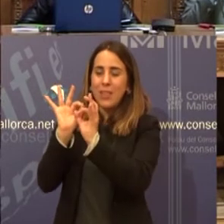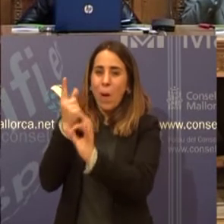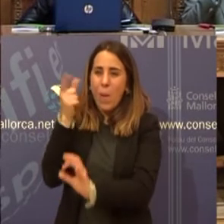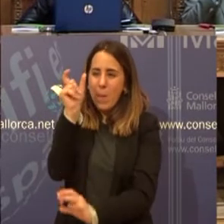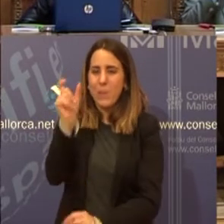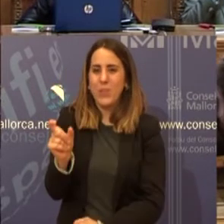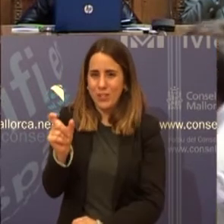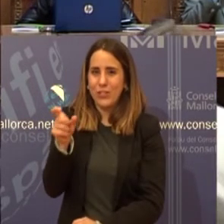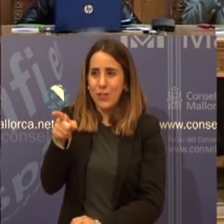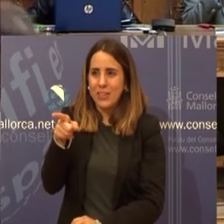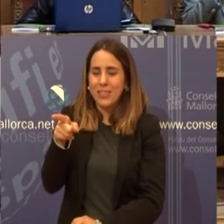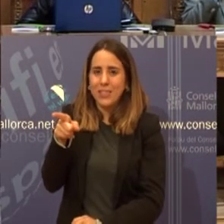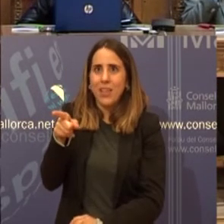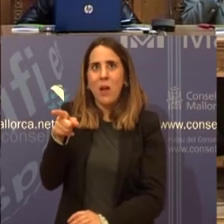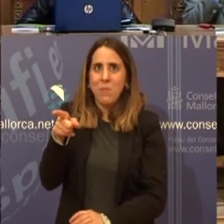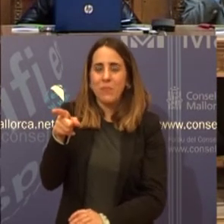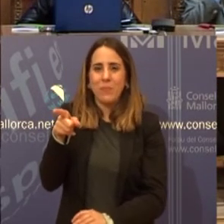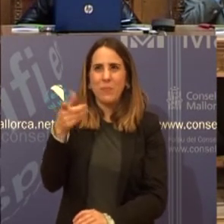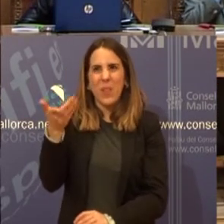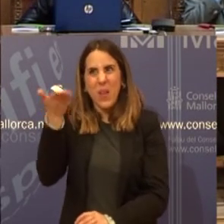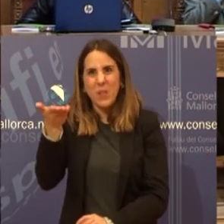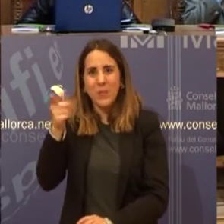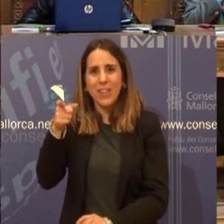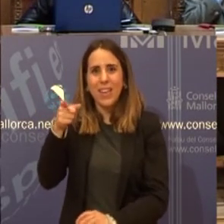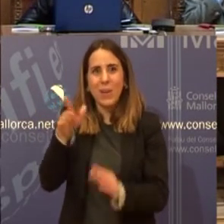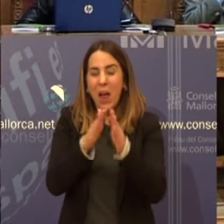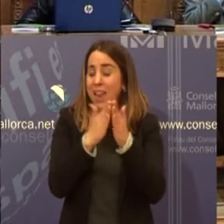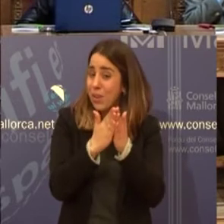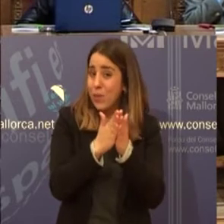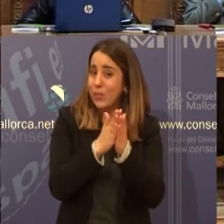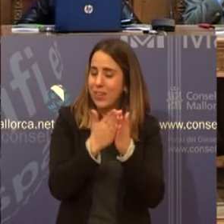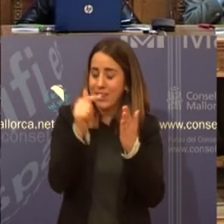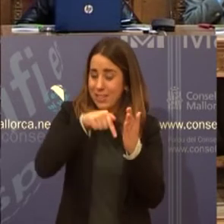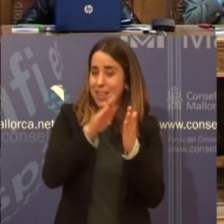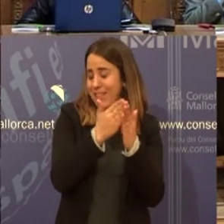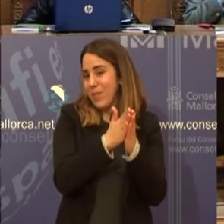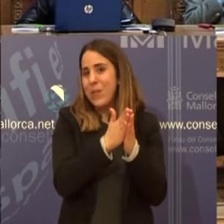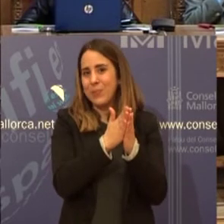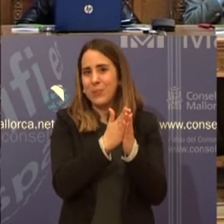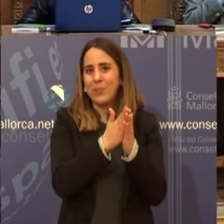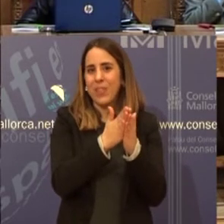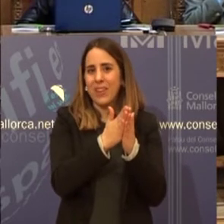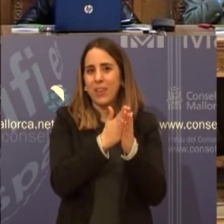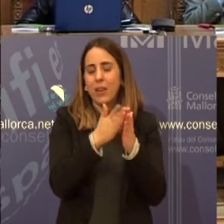una persona sense la qual diguem que el llibre aquest,